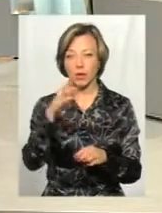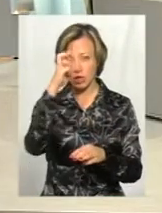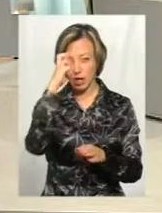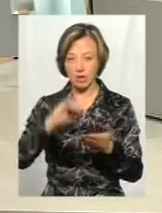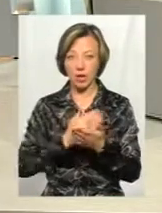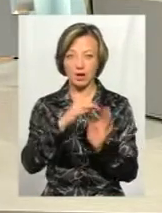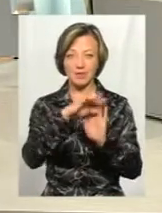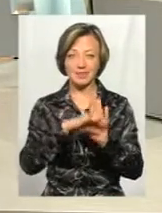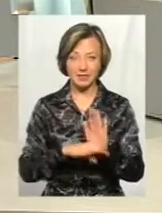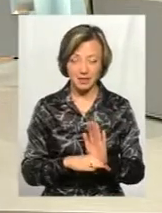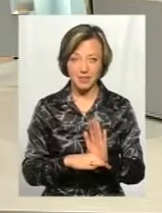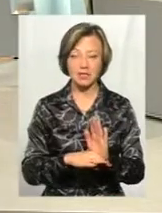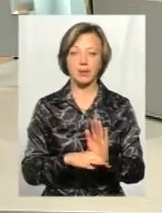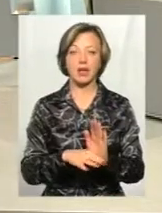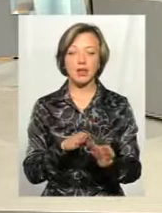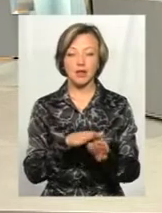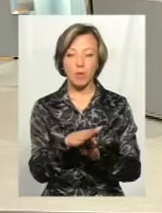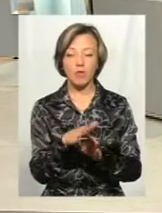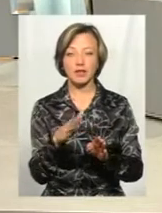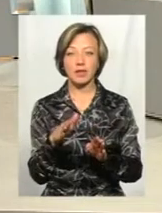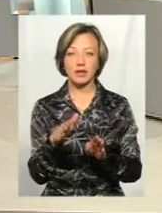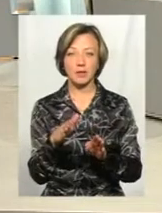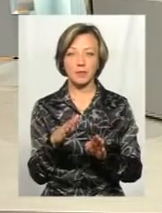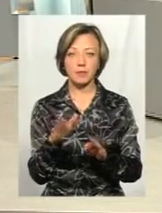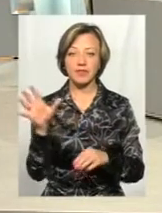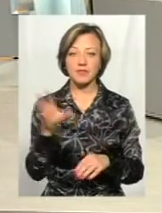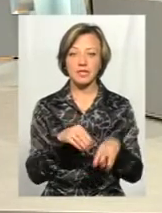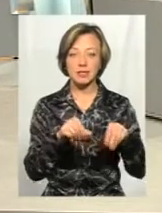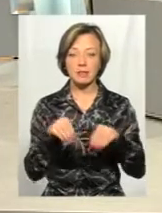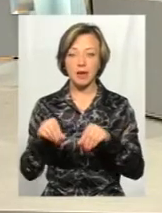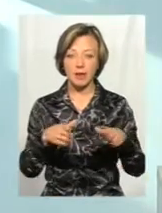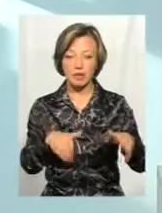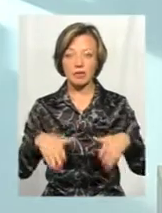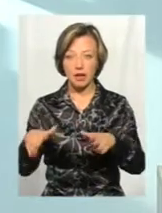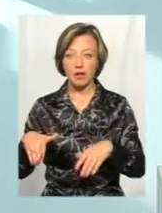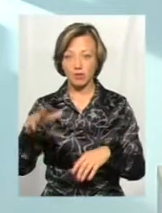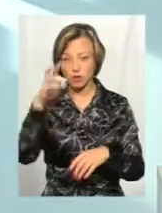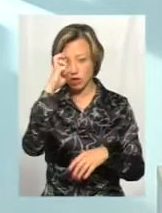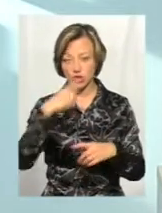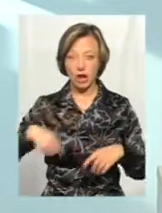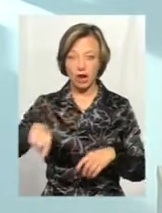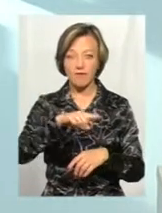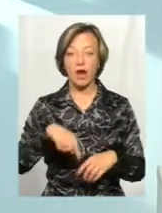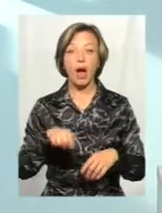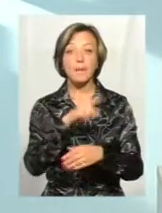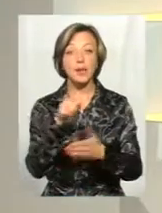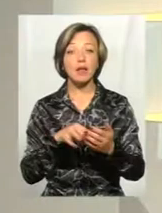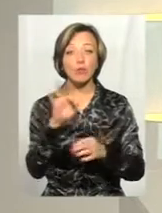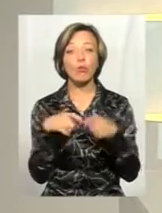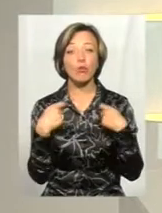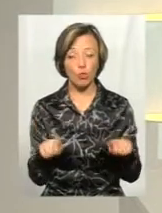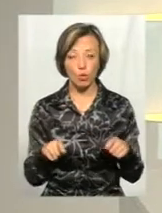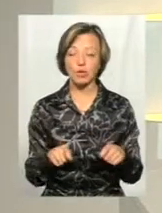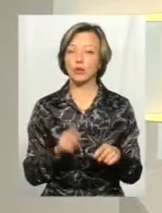Держгеокадастру реєстрами, да, повне наповнення всіх земельних ділянок в державі, але й питання щодо продажу.